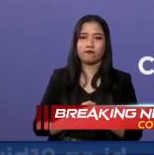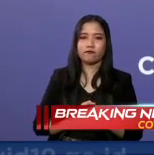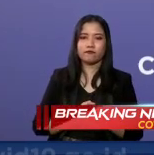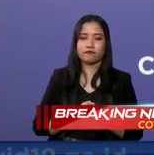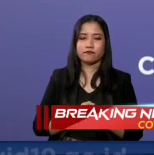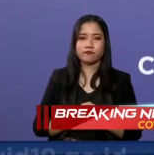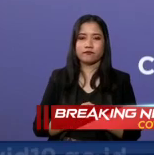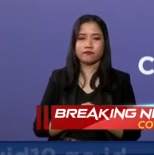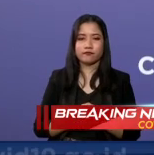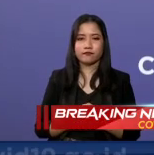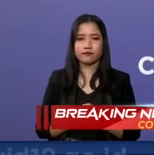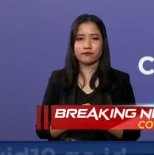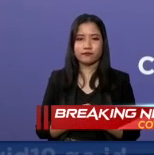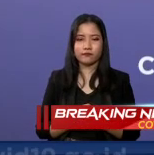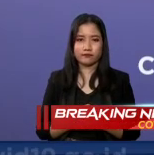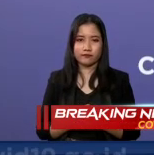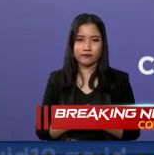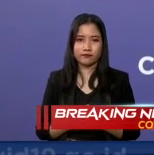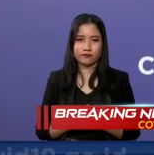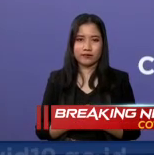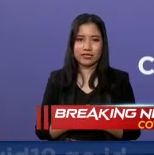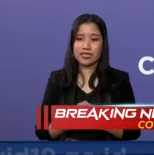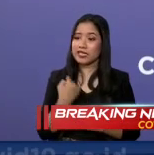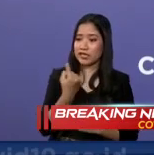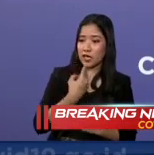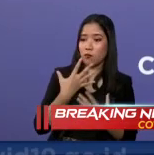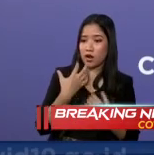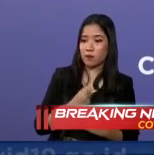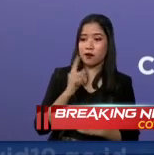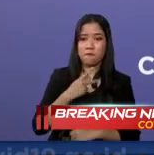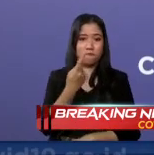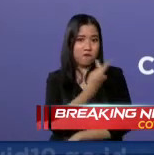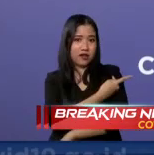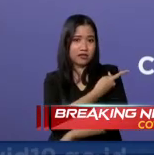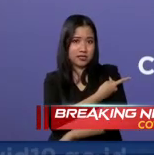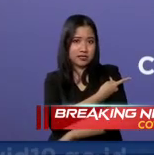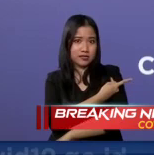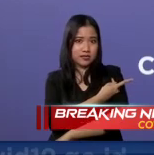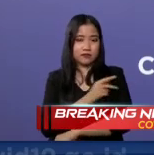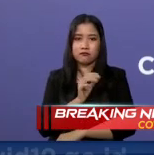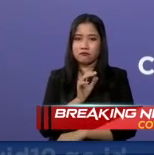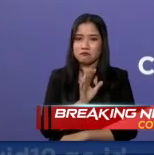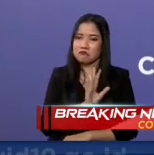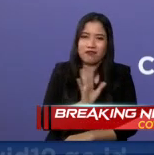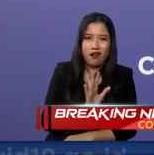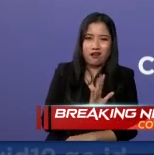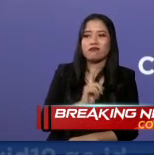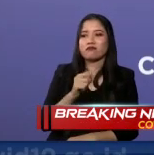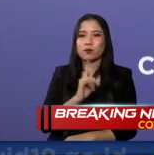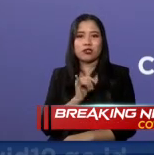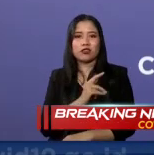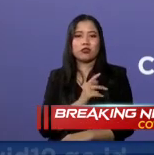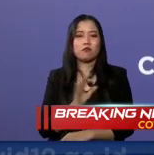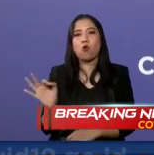dalam waktu dekat vaksin ditemukan sehingga kita bisa mendapatkan kekebalan buatan